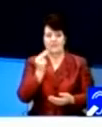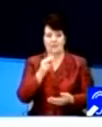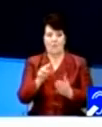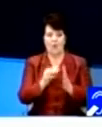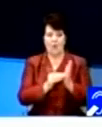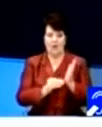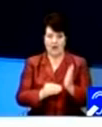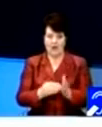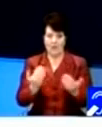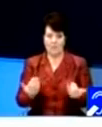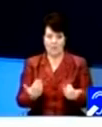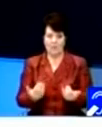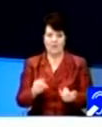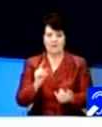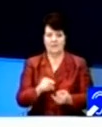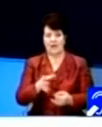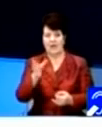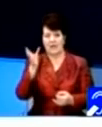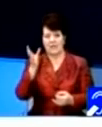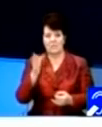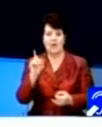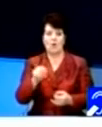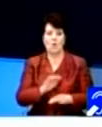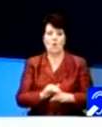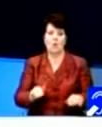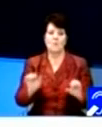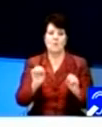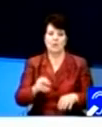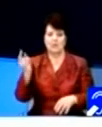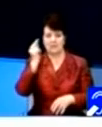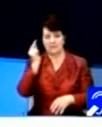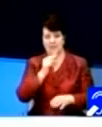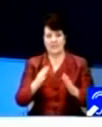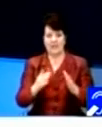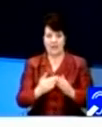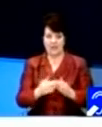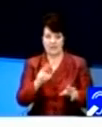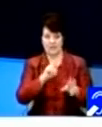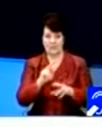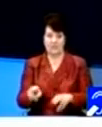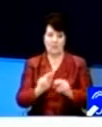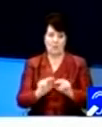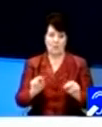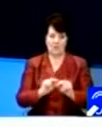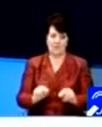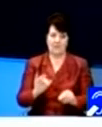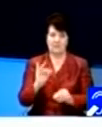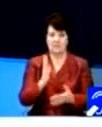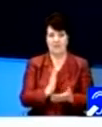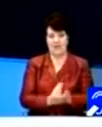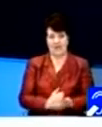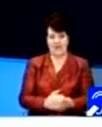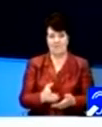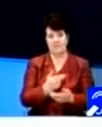programului After School de la Techwheel Academy. Acolo copiii pot să-și facă lecțiile pentru acasă, sub supravegherea unor profesori și să afle multe altele